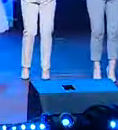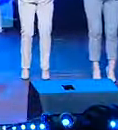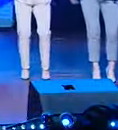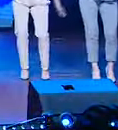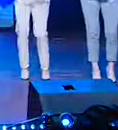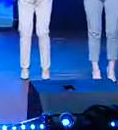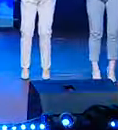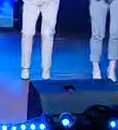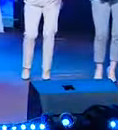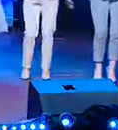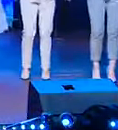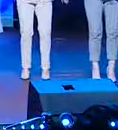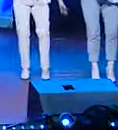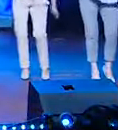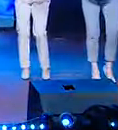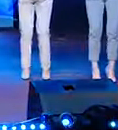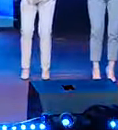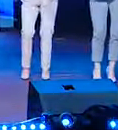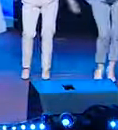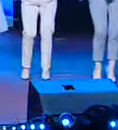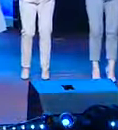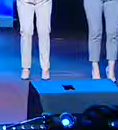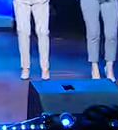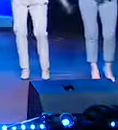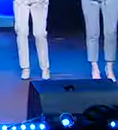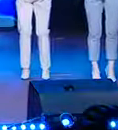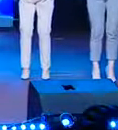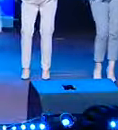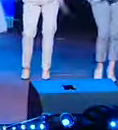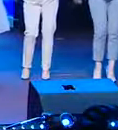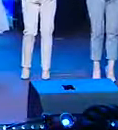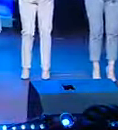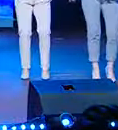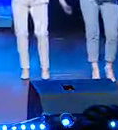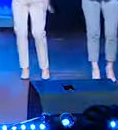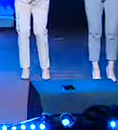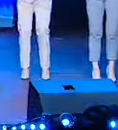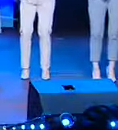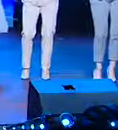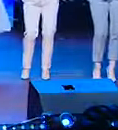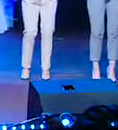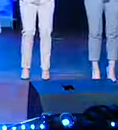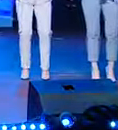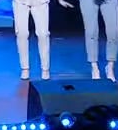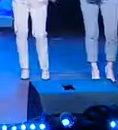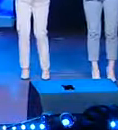pod gołym niebem spać. I niech każdy to widzi, co znaczy szczęśliwym